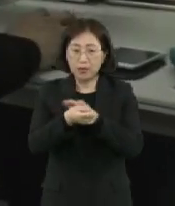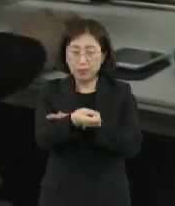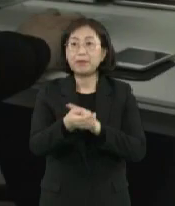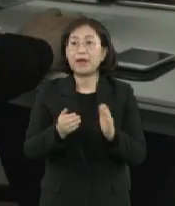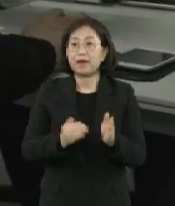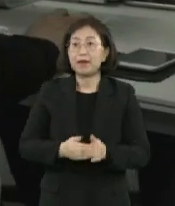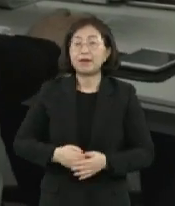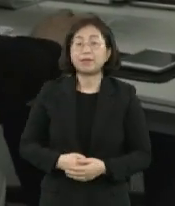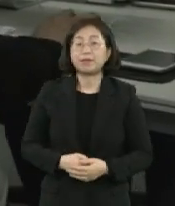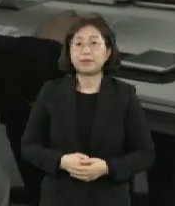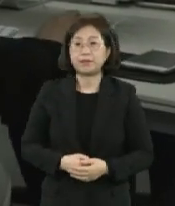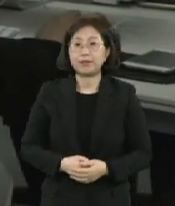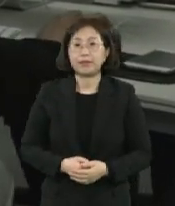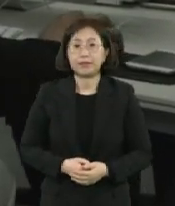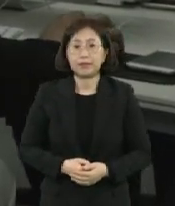내렸습니다